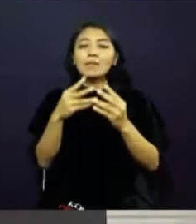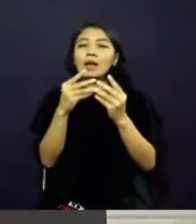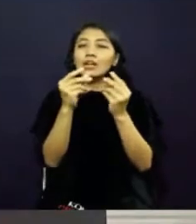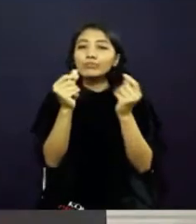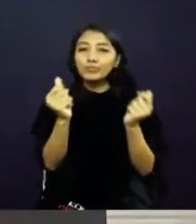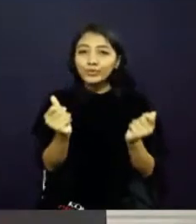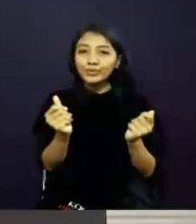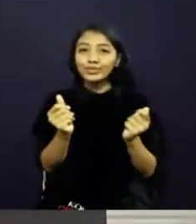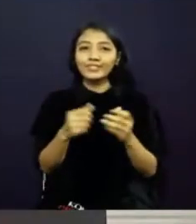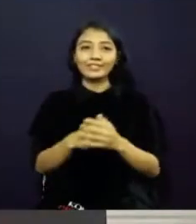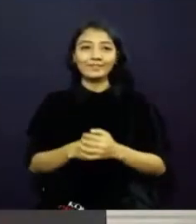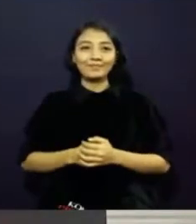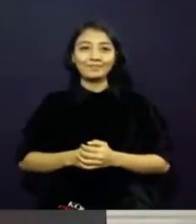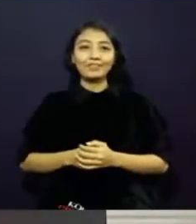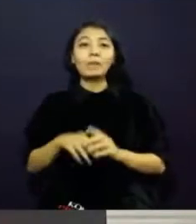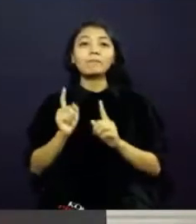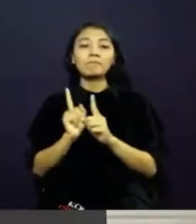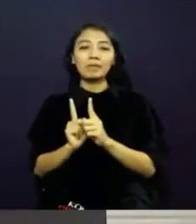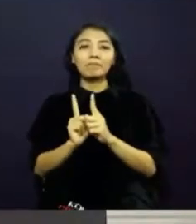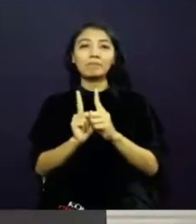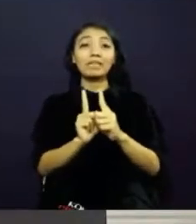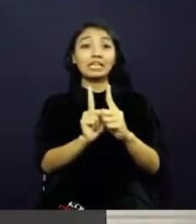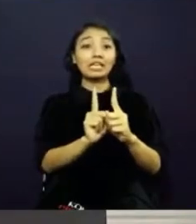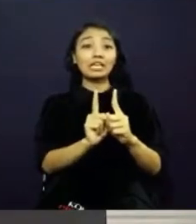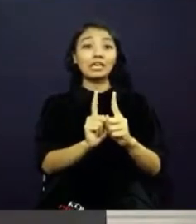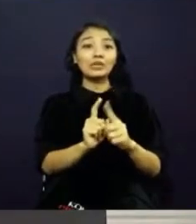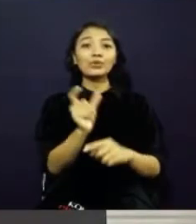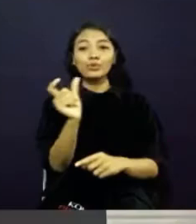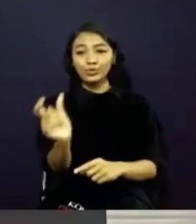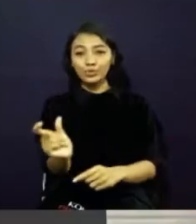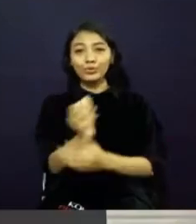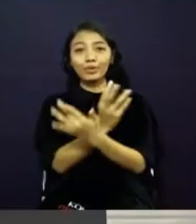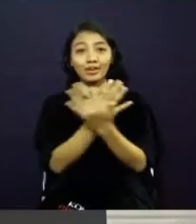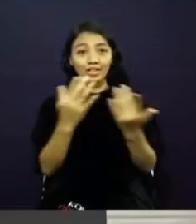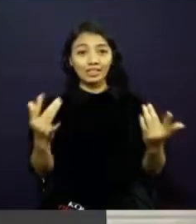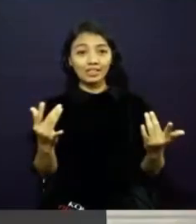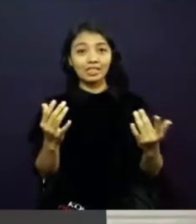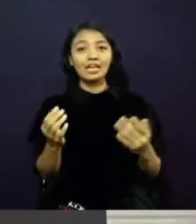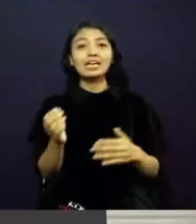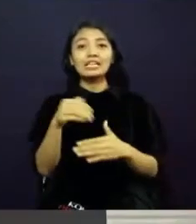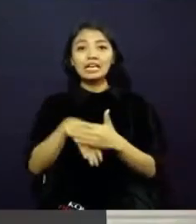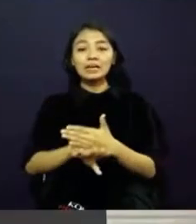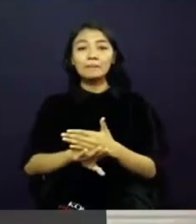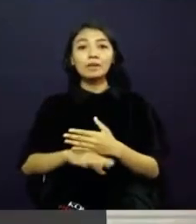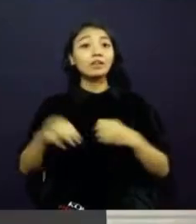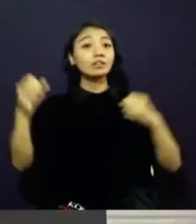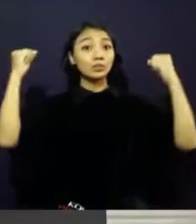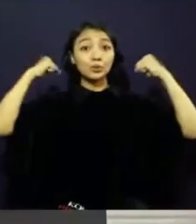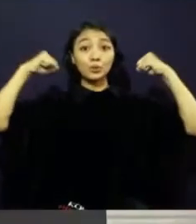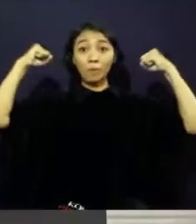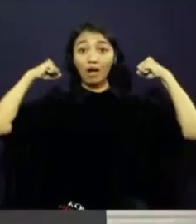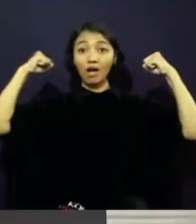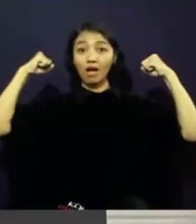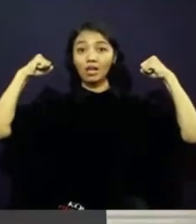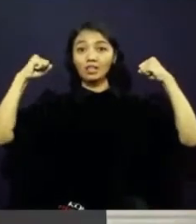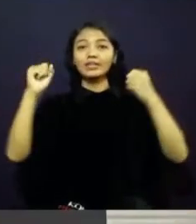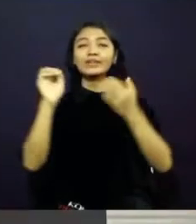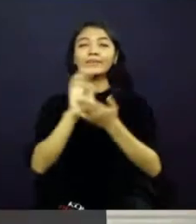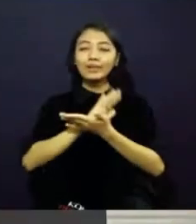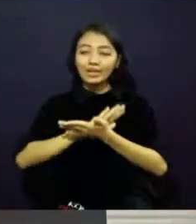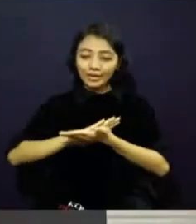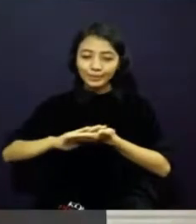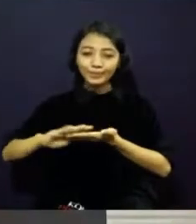kita membimbing umat dalam semangat mengampuni kita berusaha melalui karya